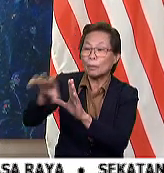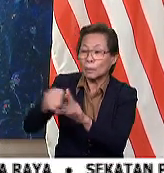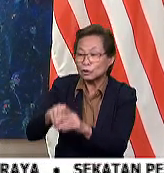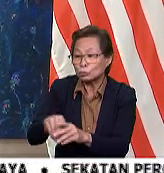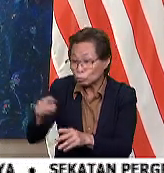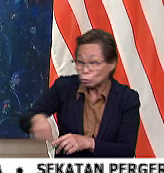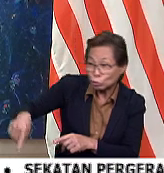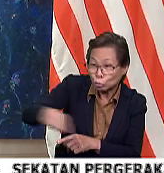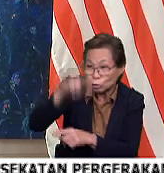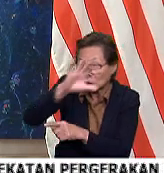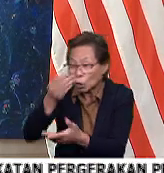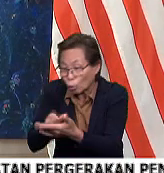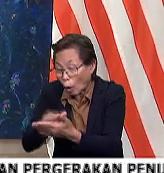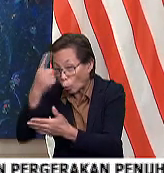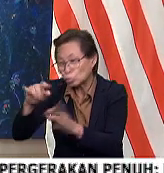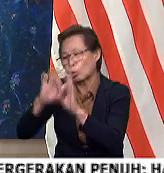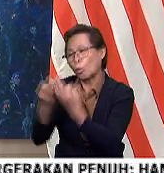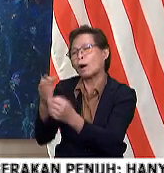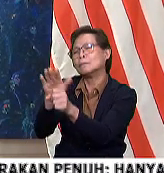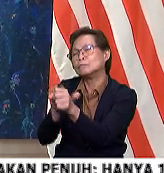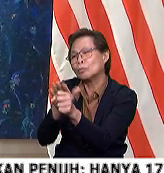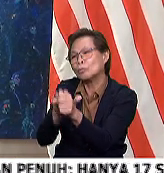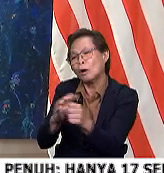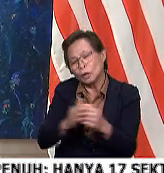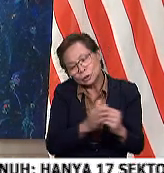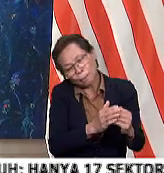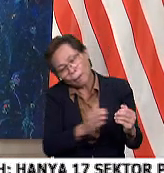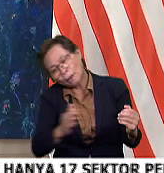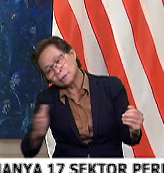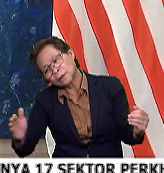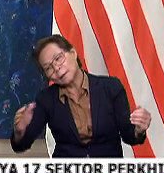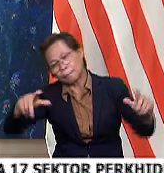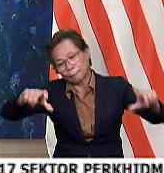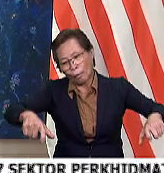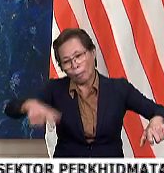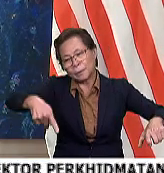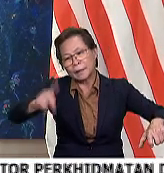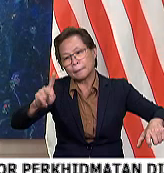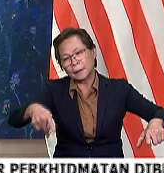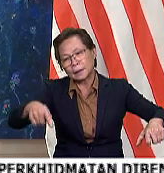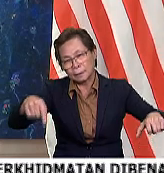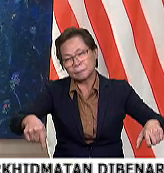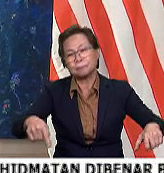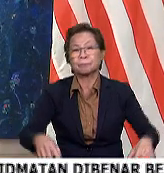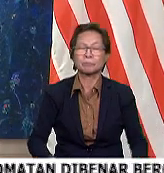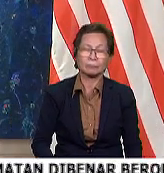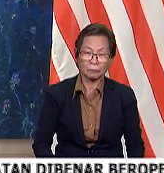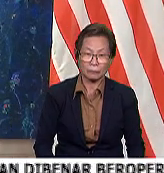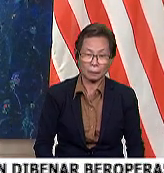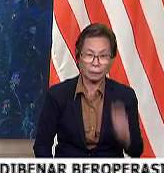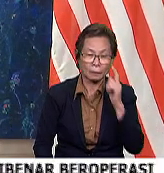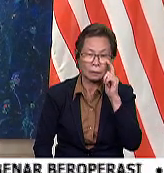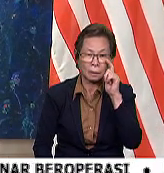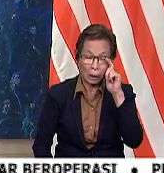nafkah untuk keluarga tersayang sepanjang tempoh PCP ini Hai